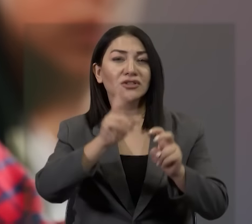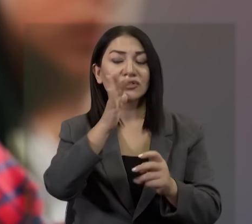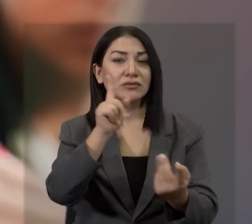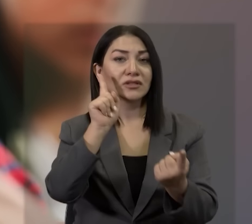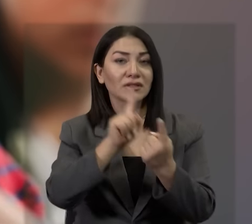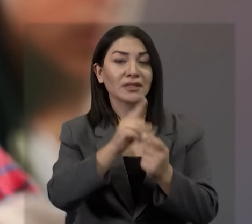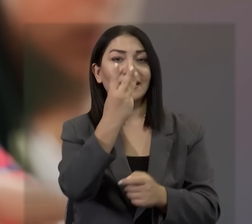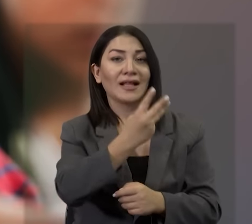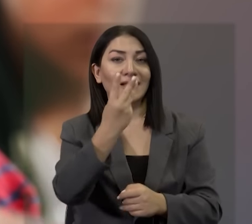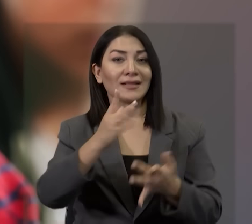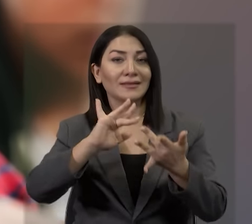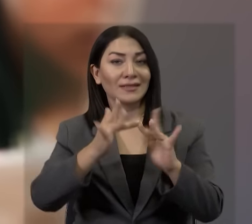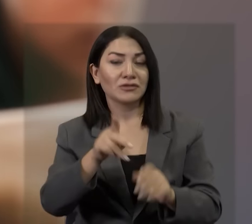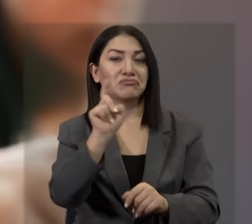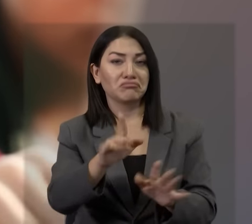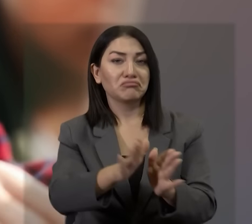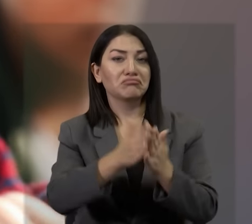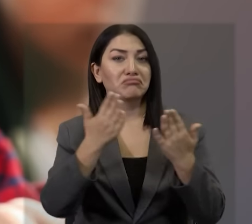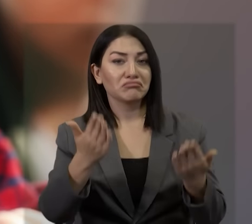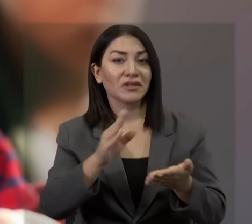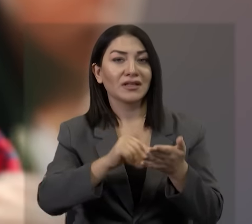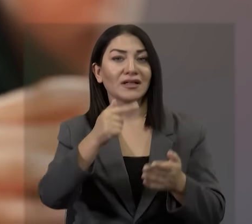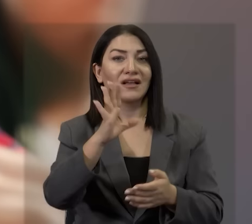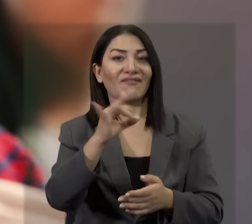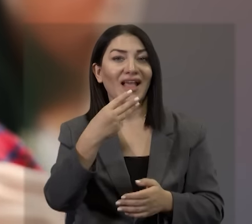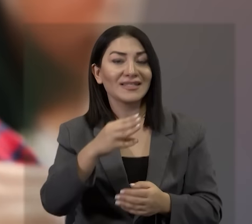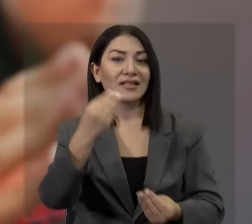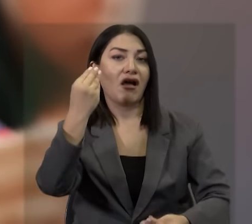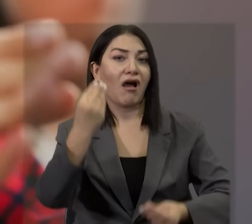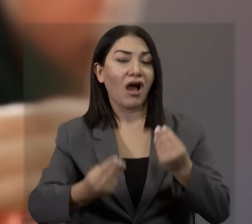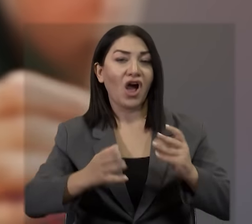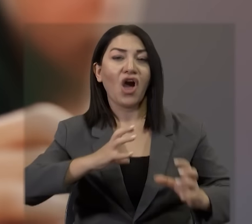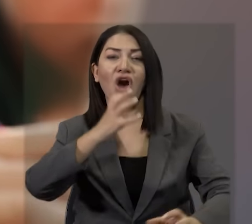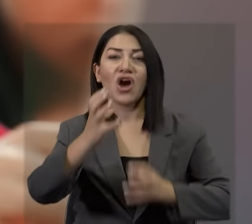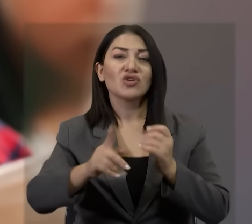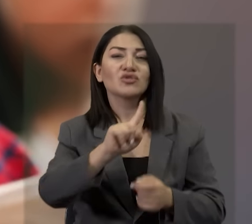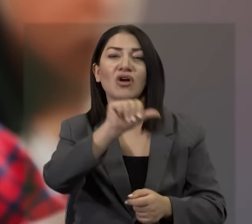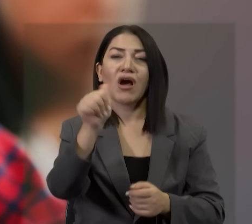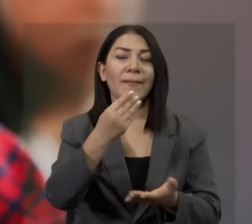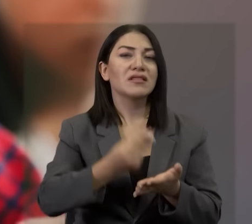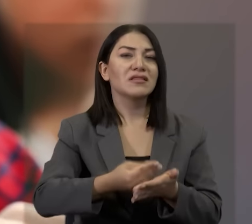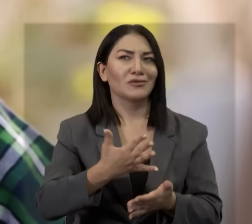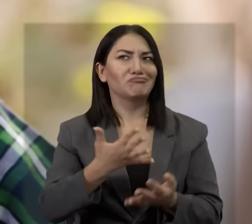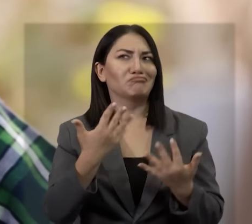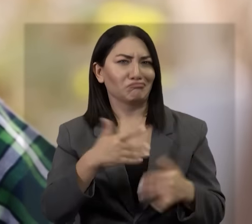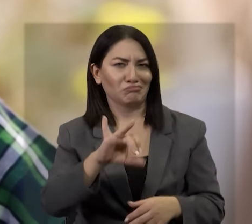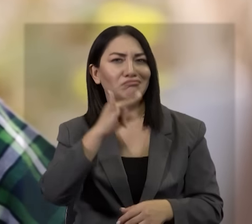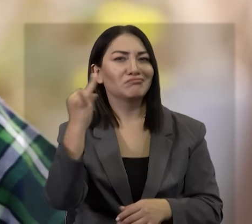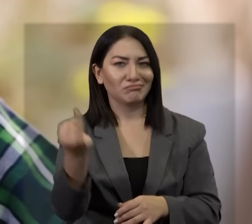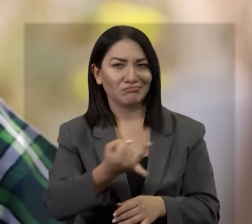Որոնումներիս ընթացքում հանդիպեցի այս կայքն ու մտա։ Գրված է. «Քվեստ խաղ. Ինչն է աշխարհում